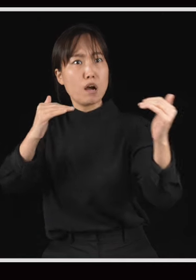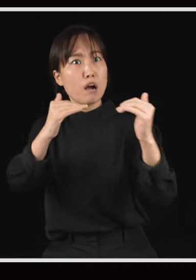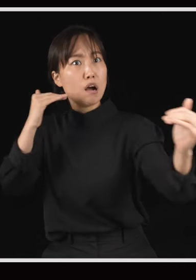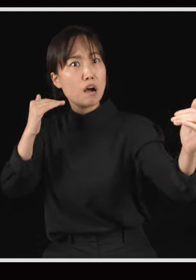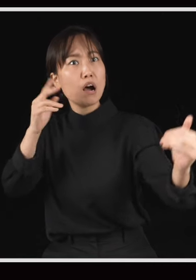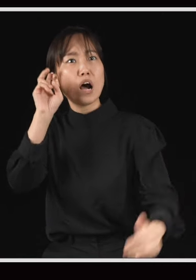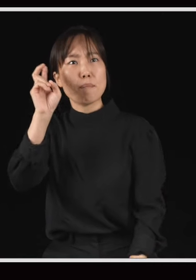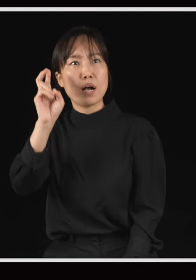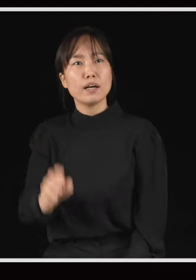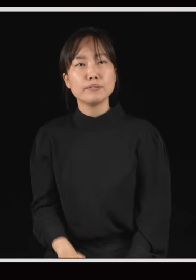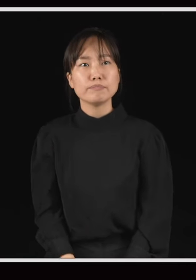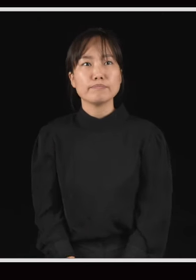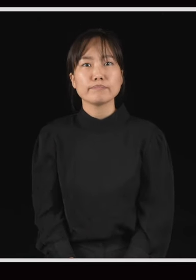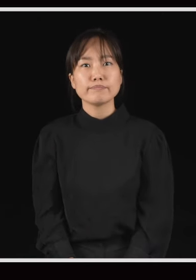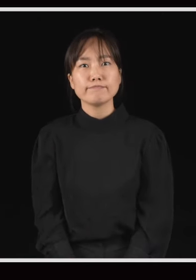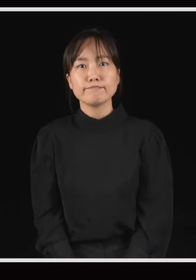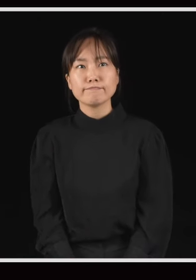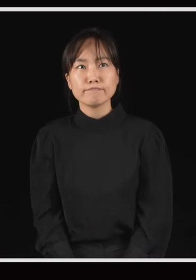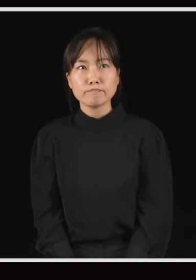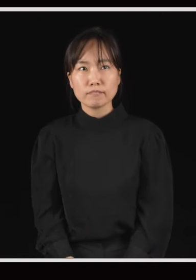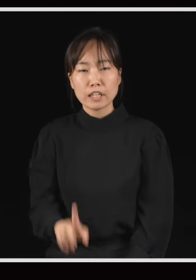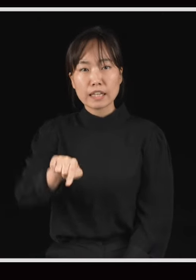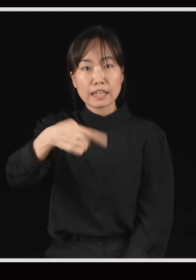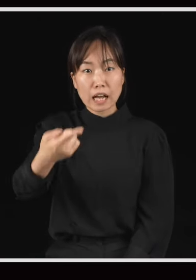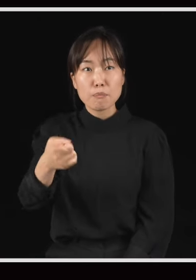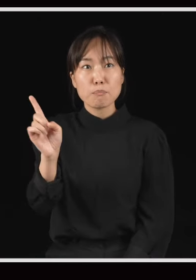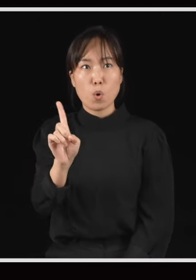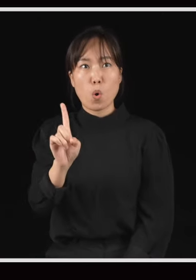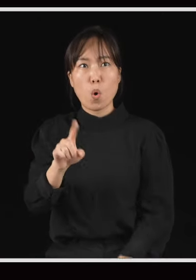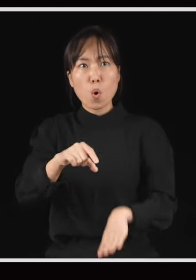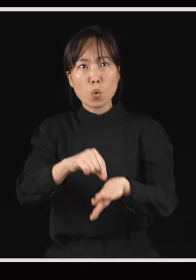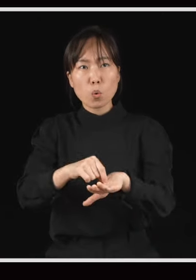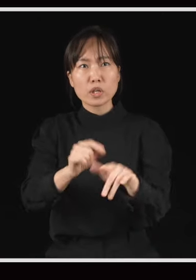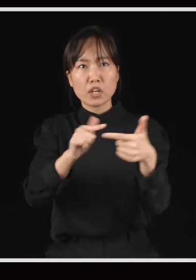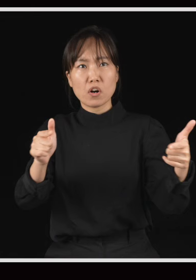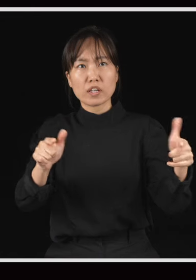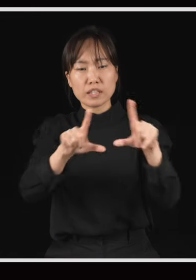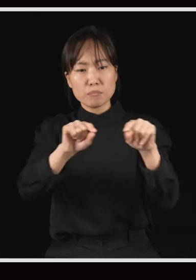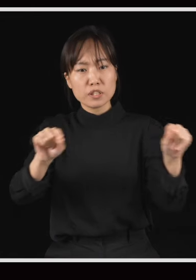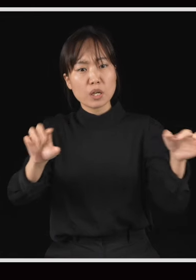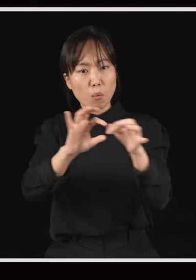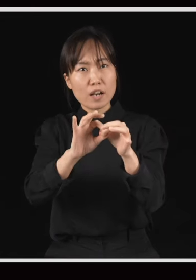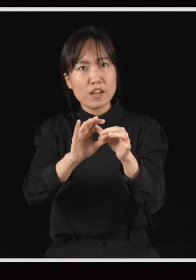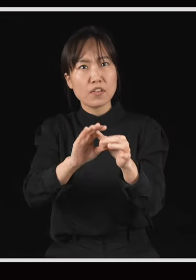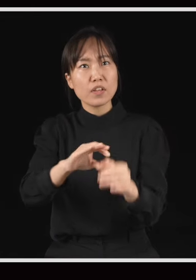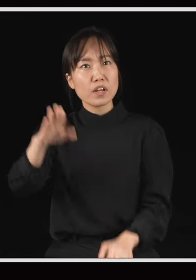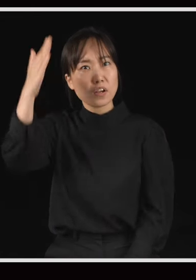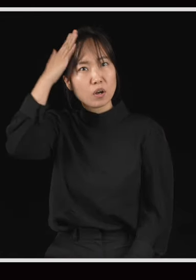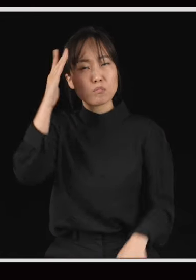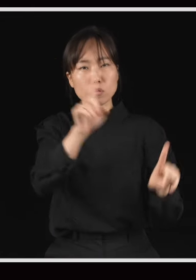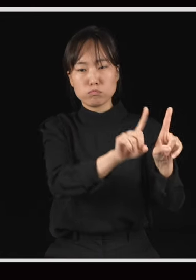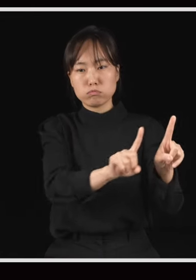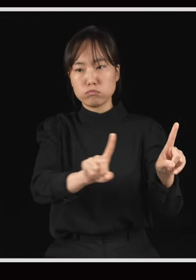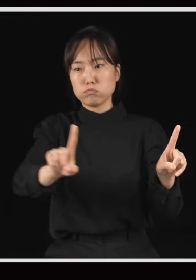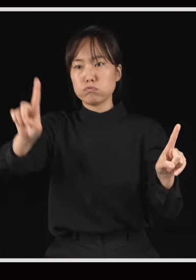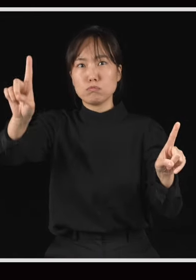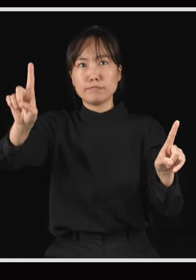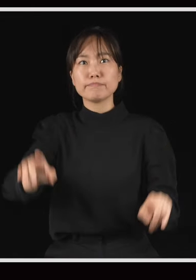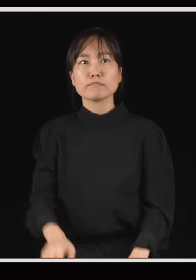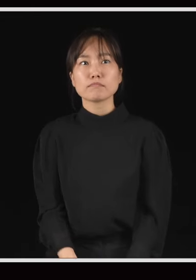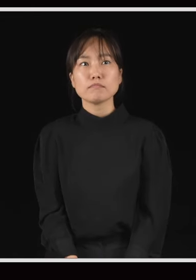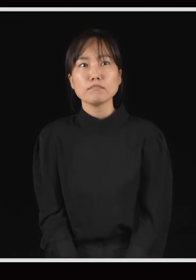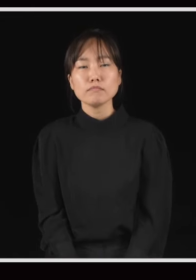더 늘어나면 미국이랑 비슷해질 겁니다. 그다음에 동물성 식품, 요 검정색 바가 동물성 식품인데 이게 쭉 올라가고 있습니다. 당분이랑